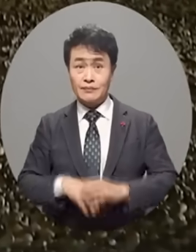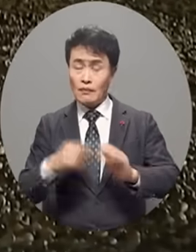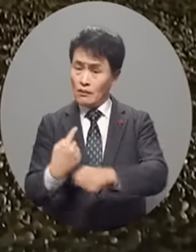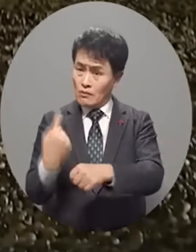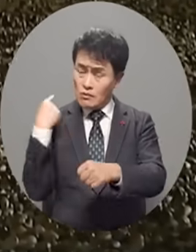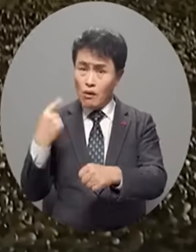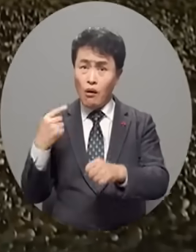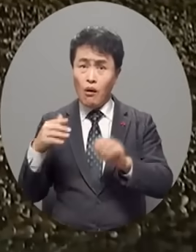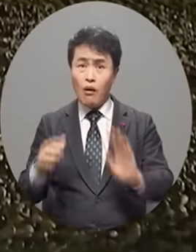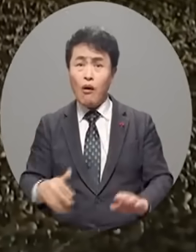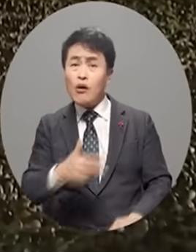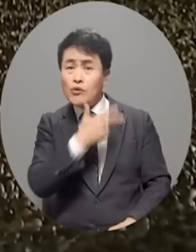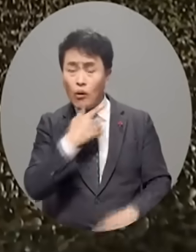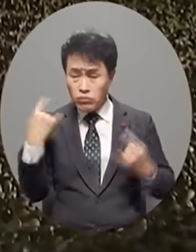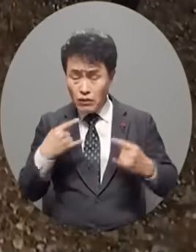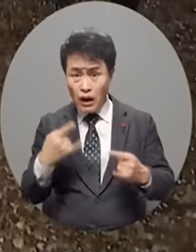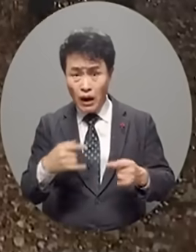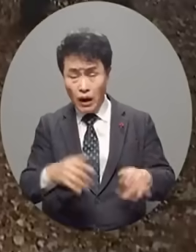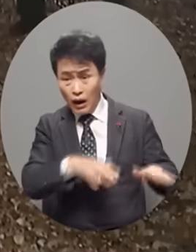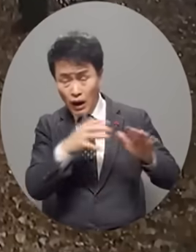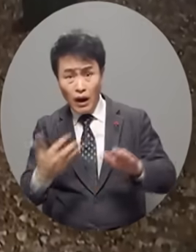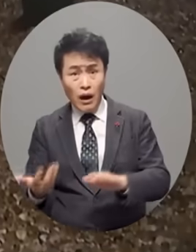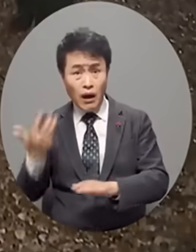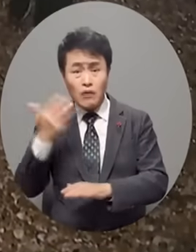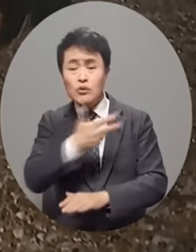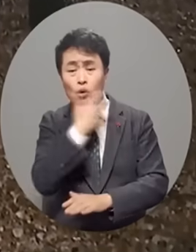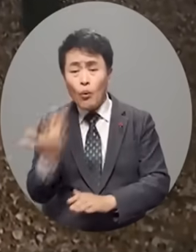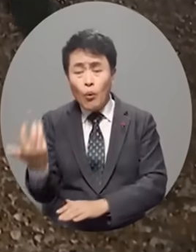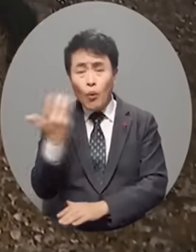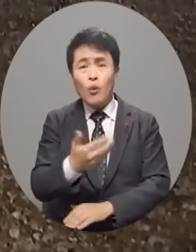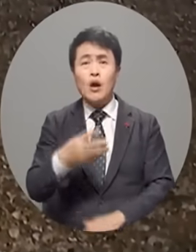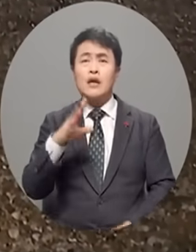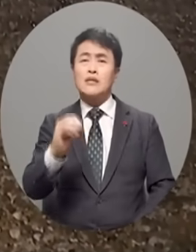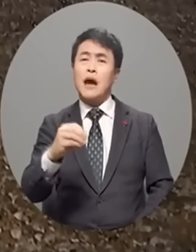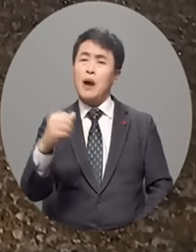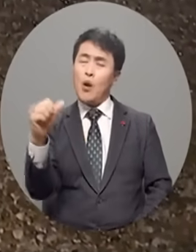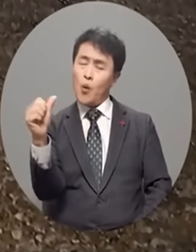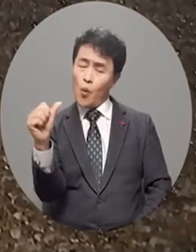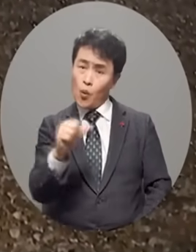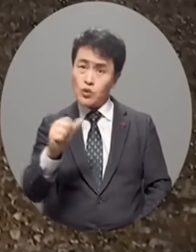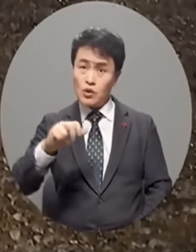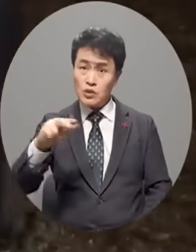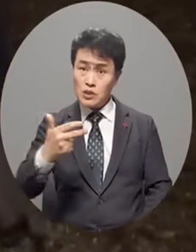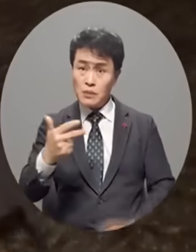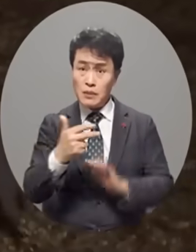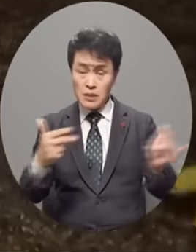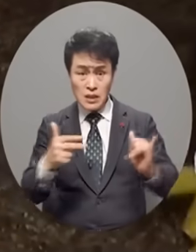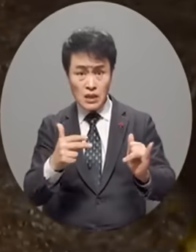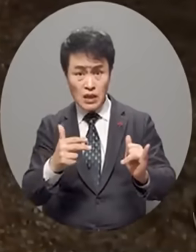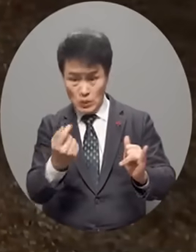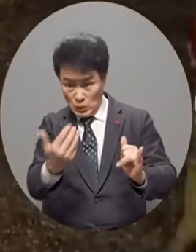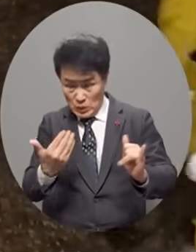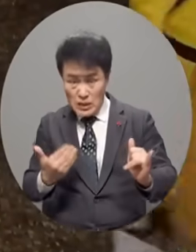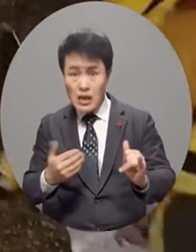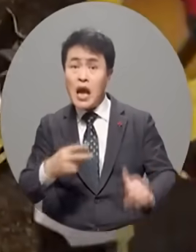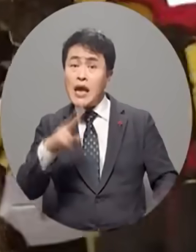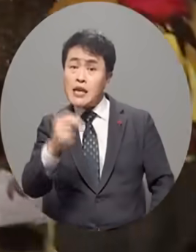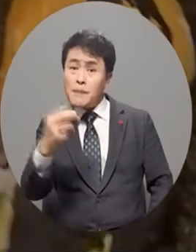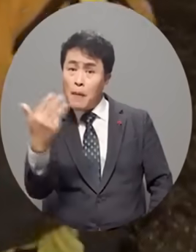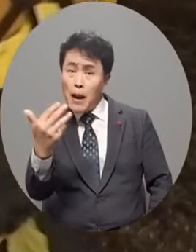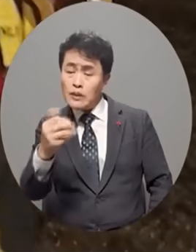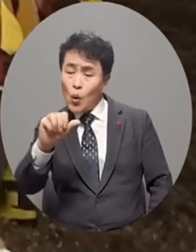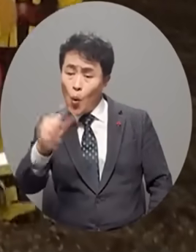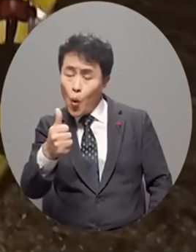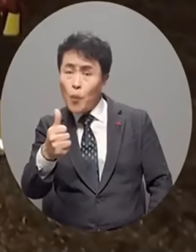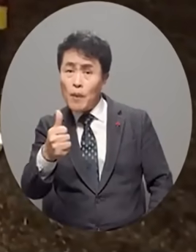지난해 영불 해협을 건너 영국으로 들어온 이민자 수는 4만 5,700여 명. 직전 최고 기록인 2만